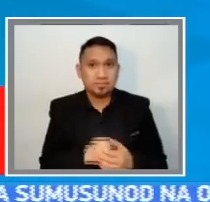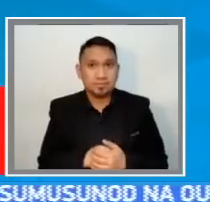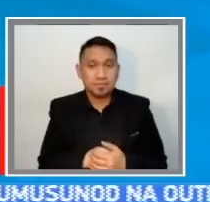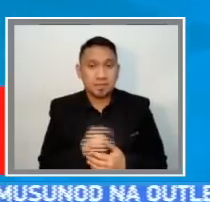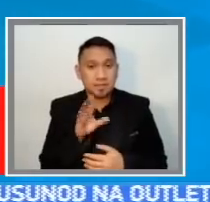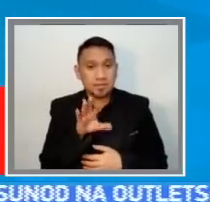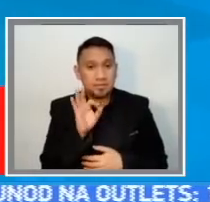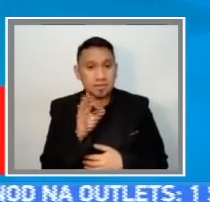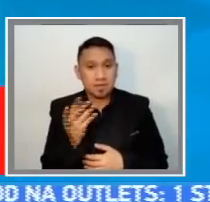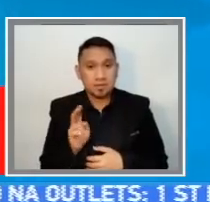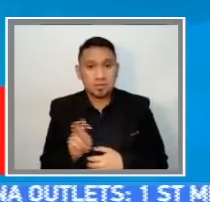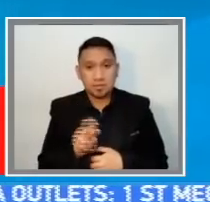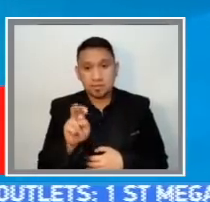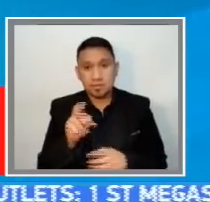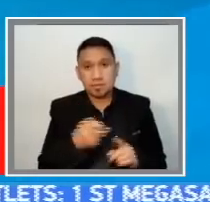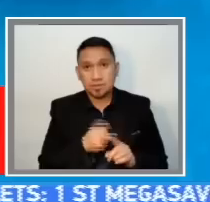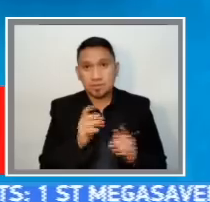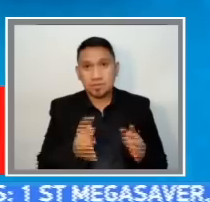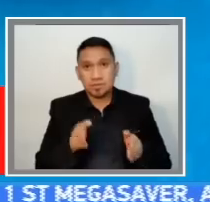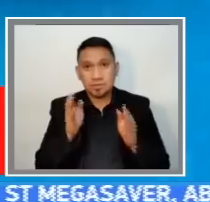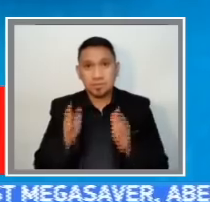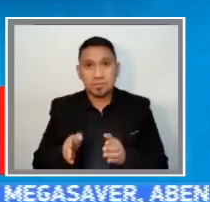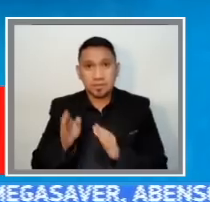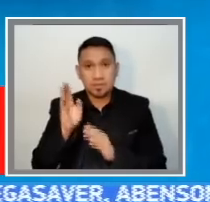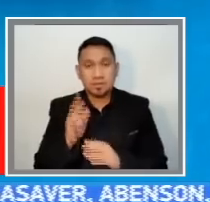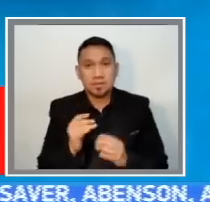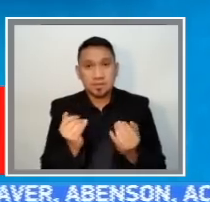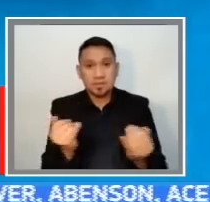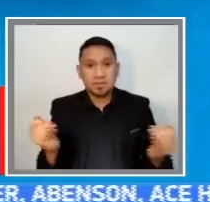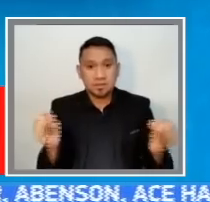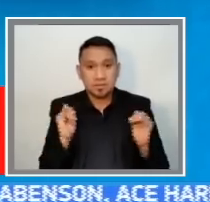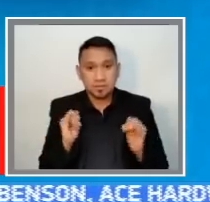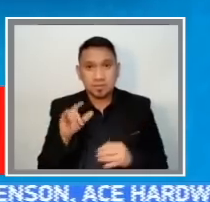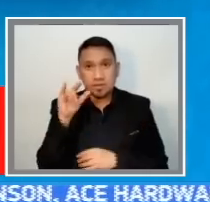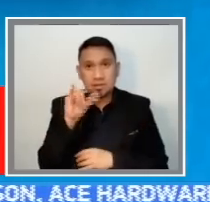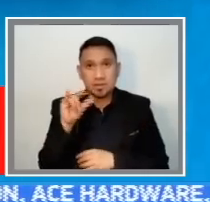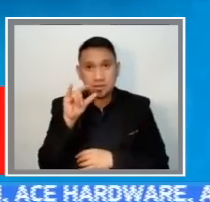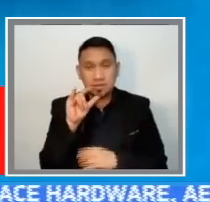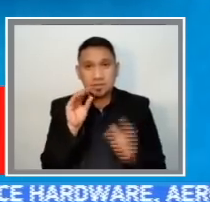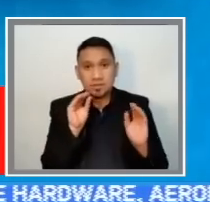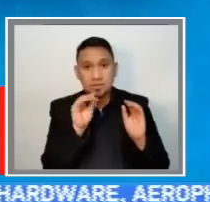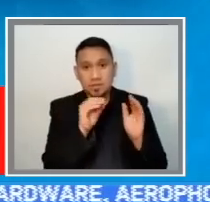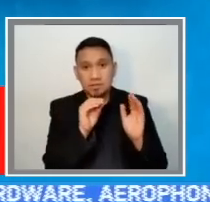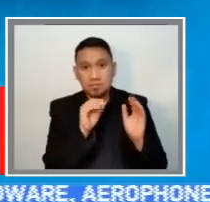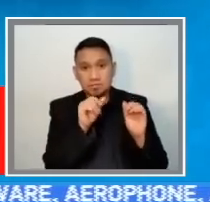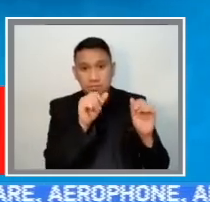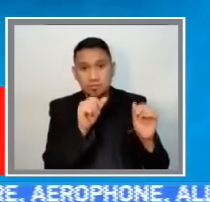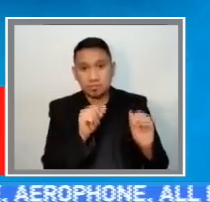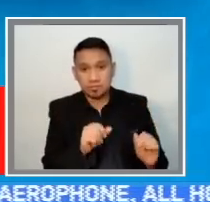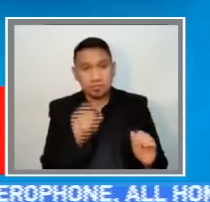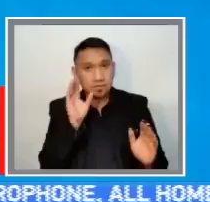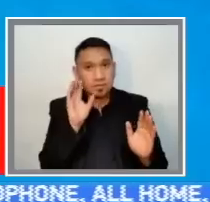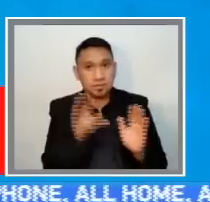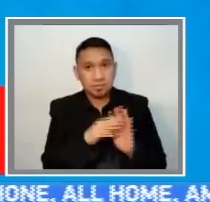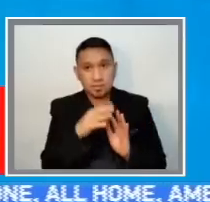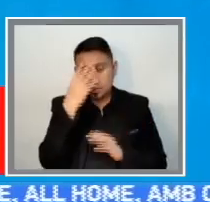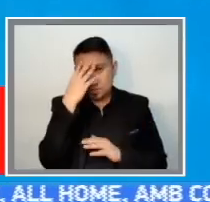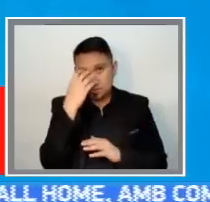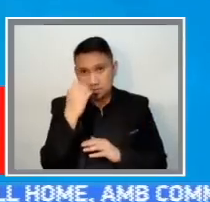namasyal sa iba't ibang building sa Intramuros. Sa kanya IG post, nilagyan pa niya ang pictures ng caption na Memories in